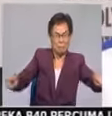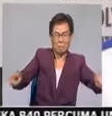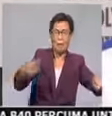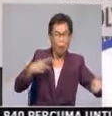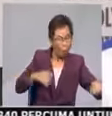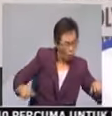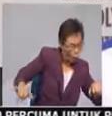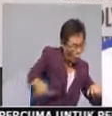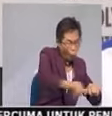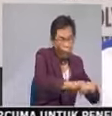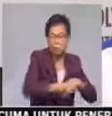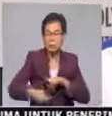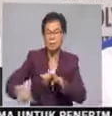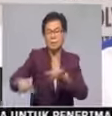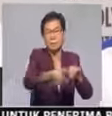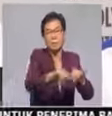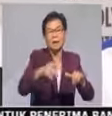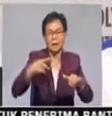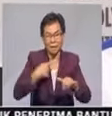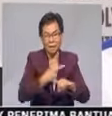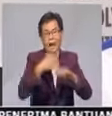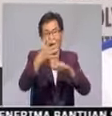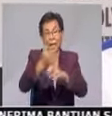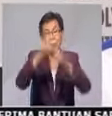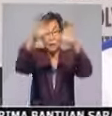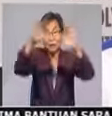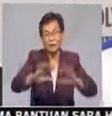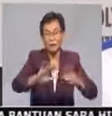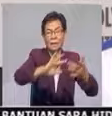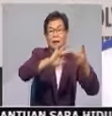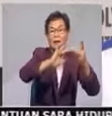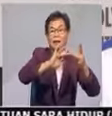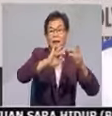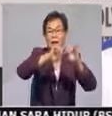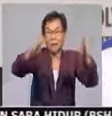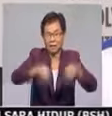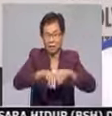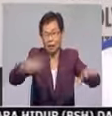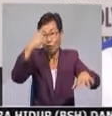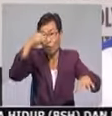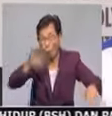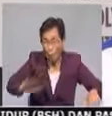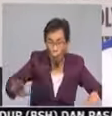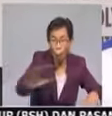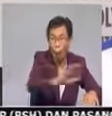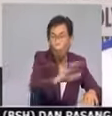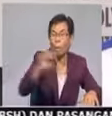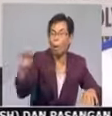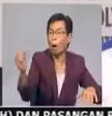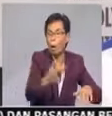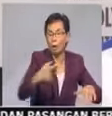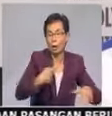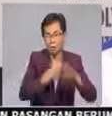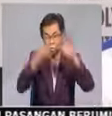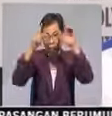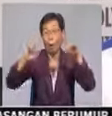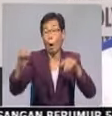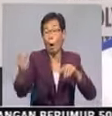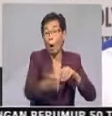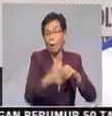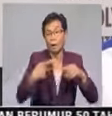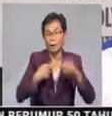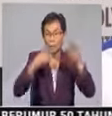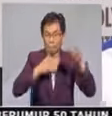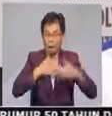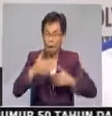sebegitu. Itu adalah sebab atau sebabnya kita ambil pendekatan bahawa internet has to be access for all. Dan ini adalah tumpuan yang kita berikan dalam kementerian